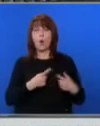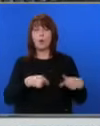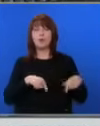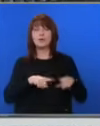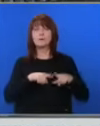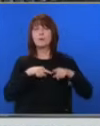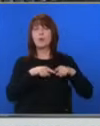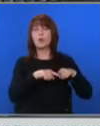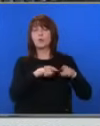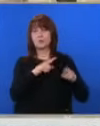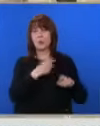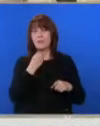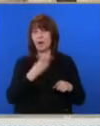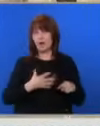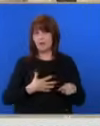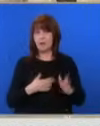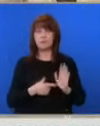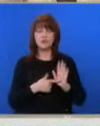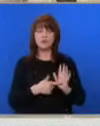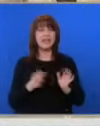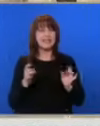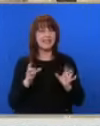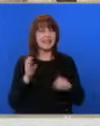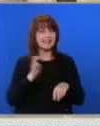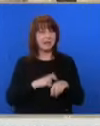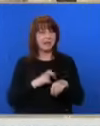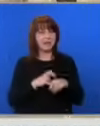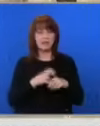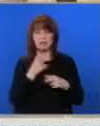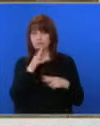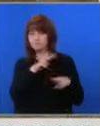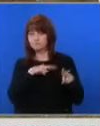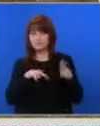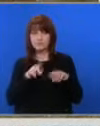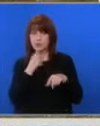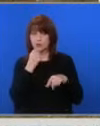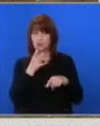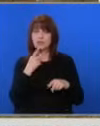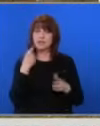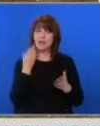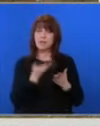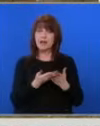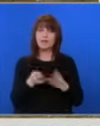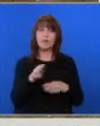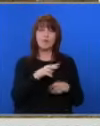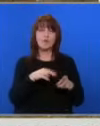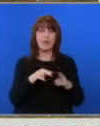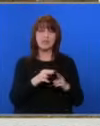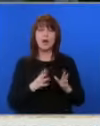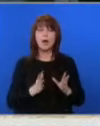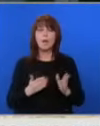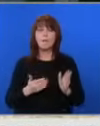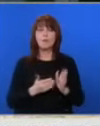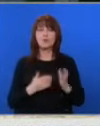окръжната прокуратура в Благоевград днес посочиха, че още в средата на декември са се самосезирали по случая и са възложили проверка на сектор